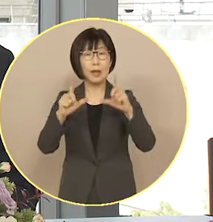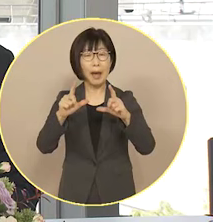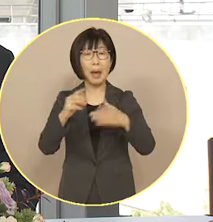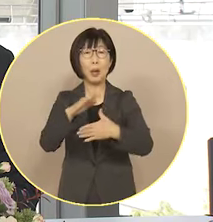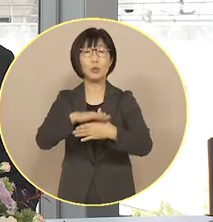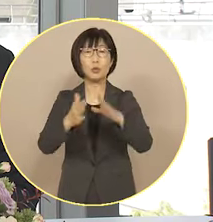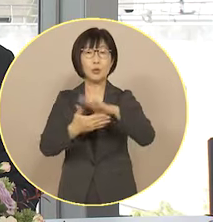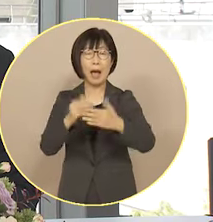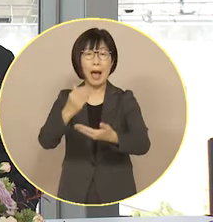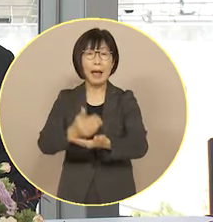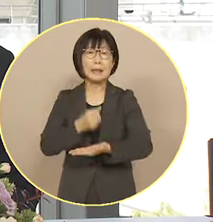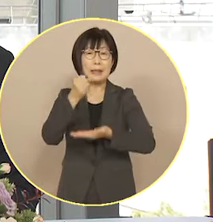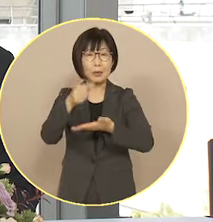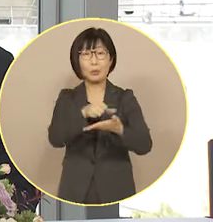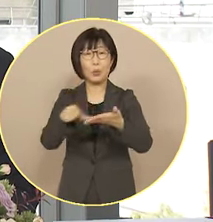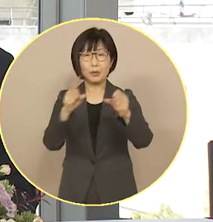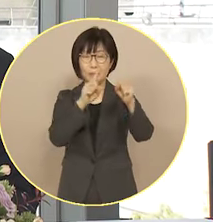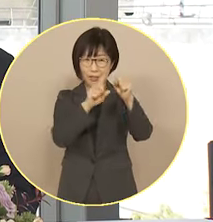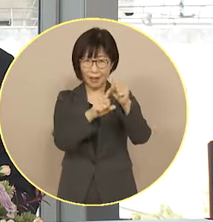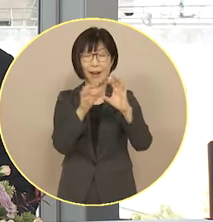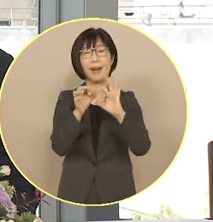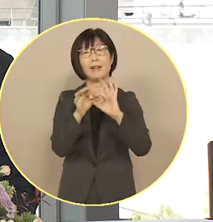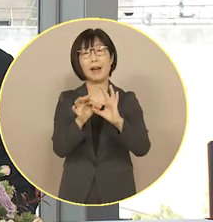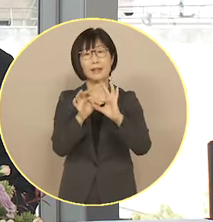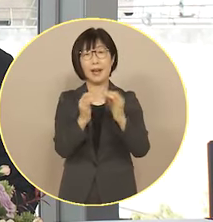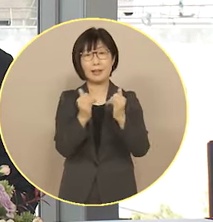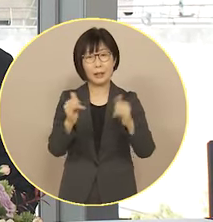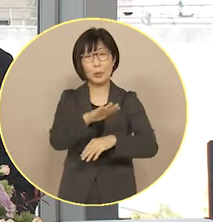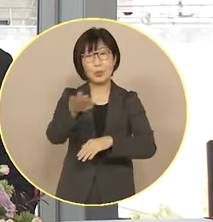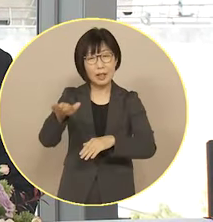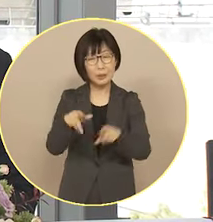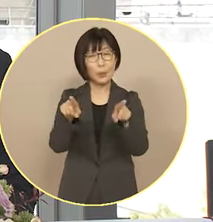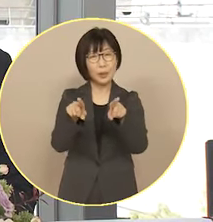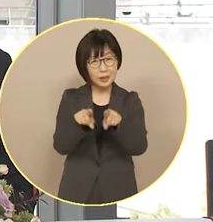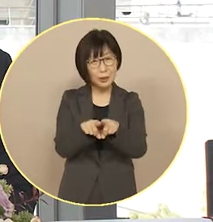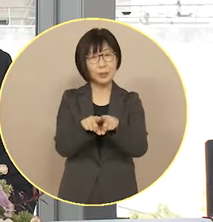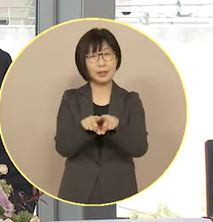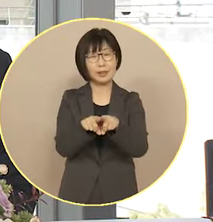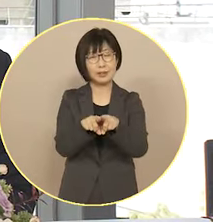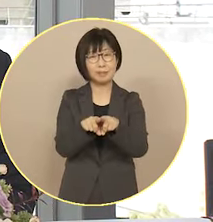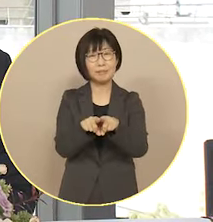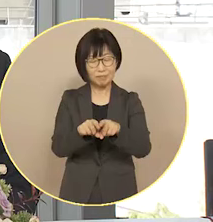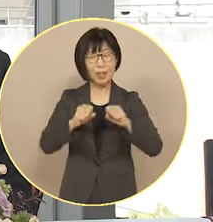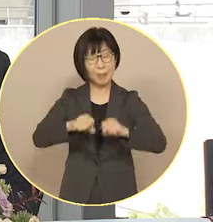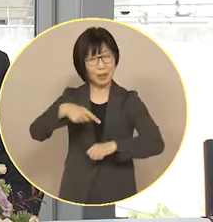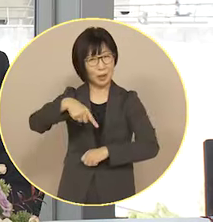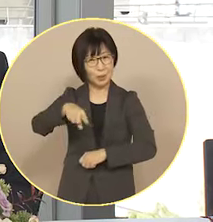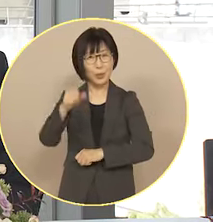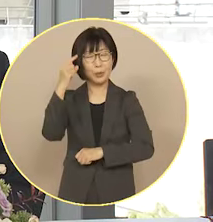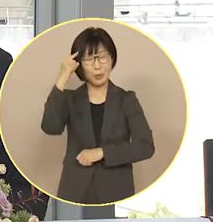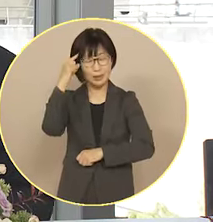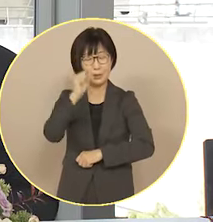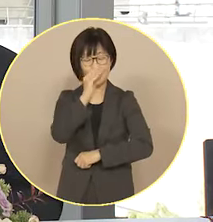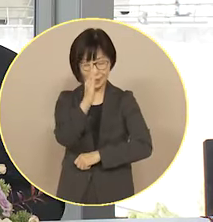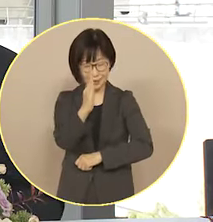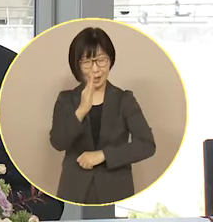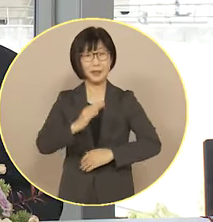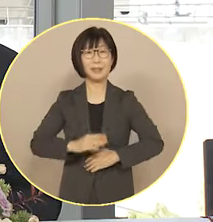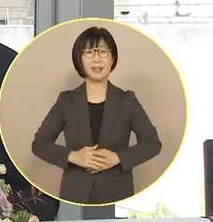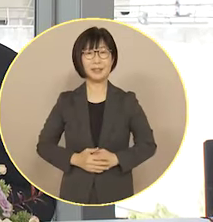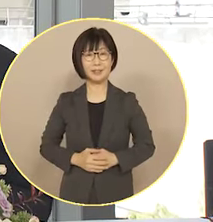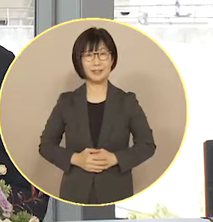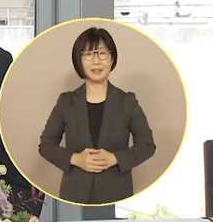向けてえ関係の神楽団体の皆様とうとしっかり連携して頑張って参ろうと思いますよろしくお願い